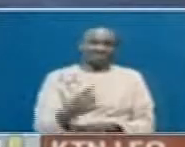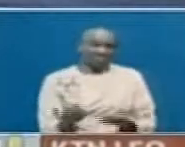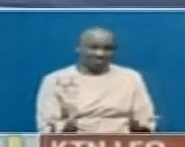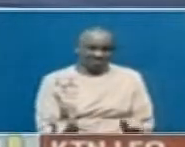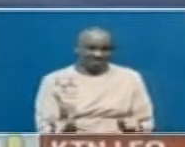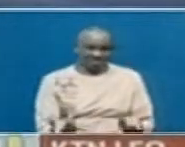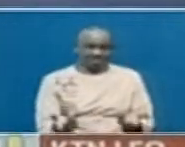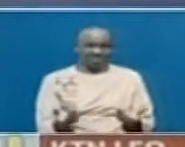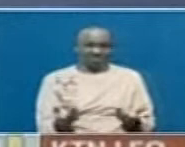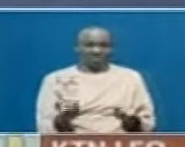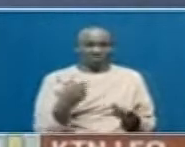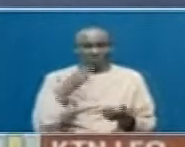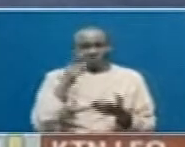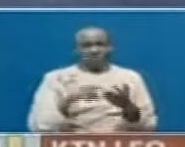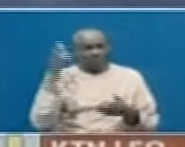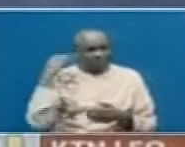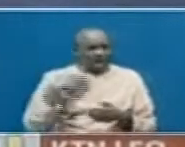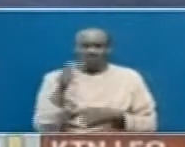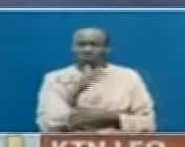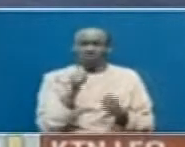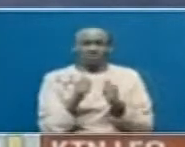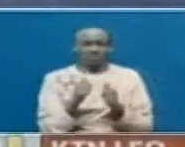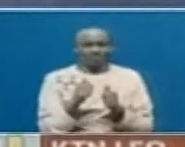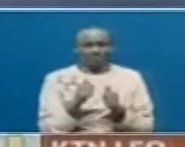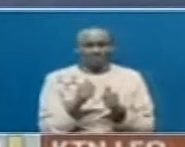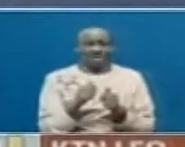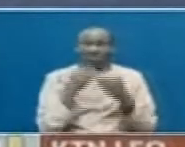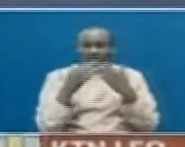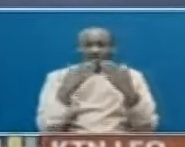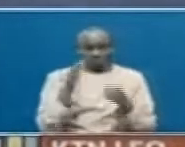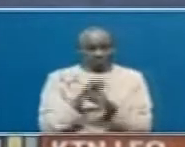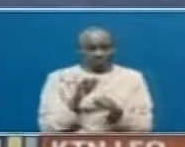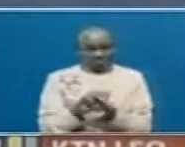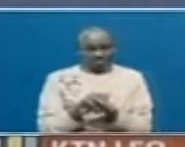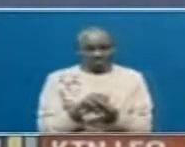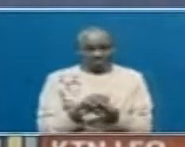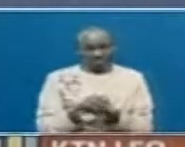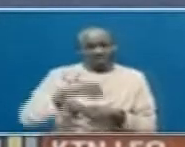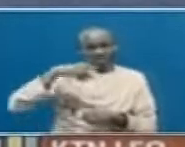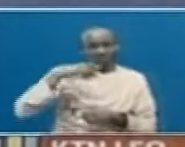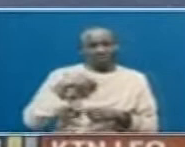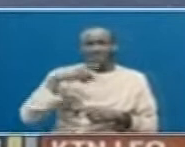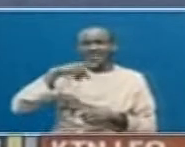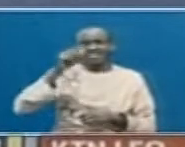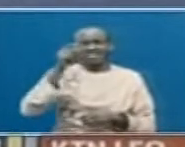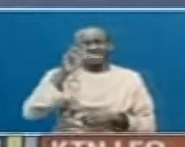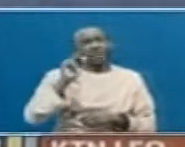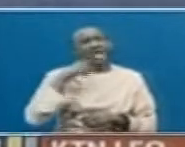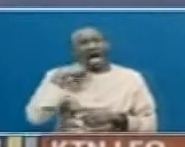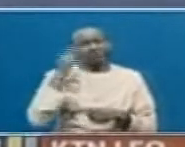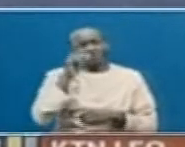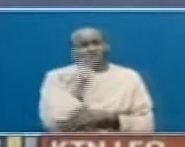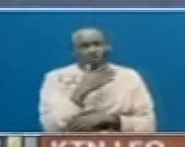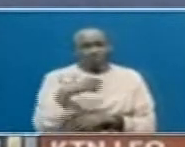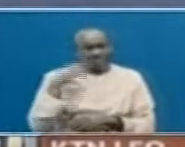Uncle Mambo alikuwa na swali kuhusu kibao fulani. Yaani kuna swali kidogo Mwanasha, asante. Peter Akwabi. Naam. Kuna huu wimbo